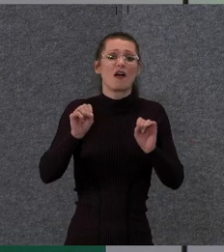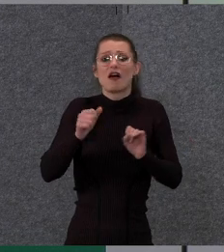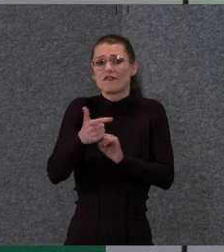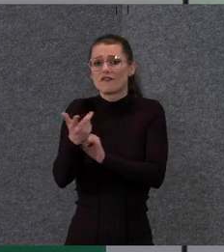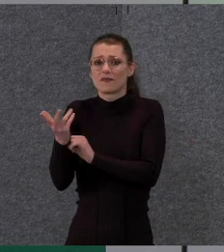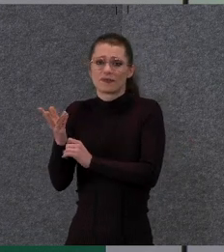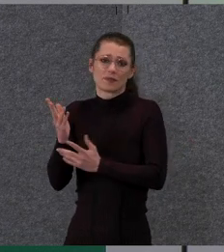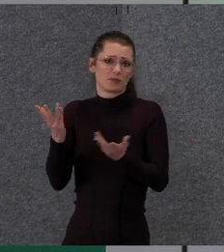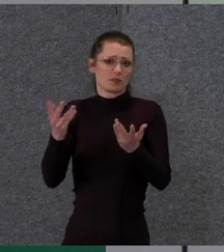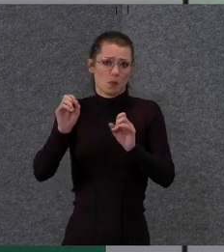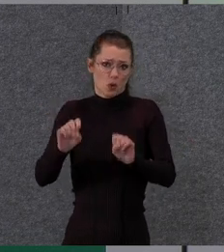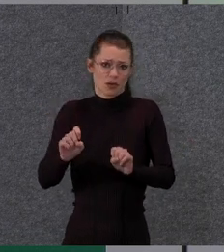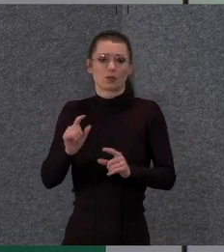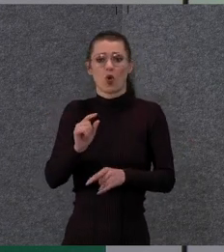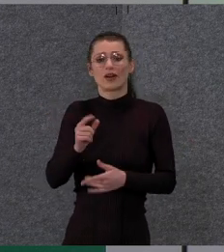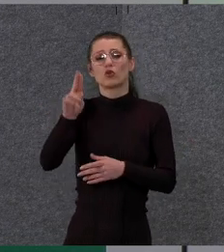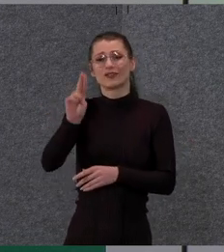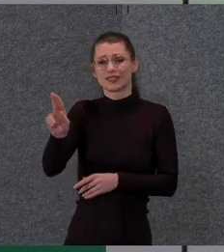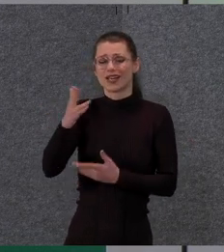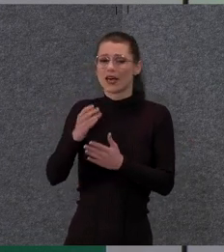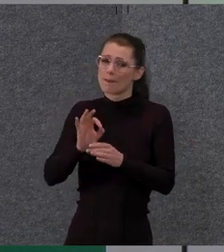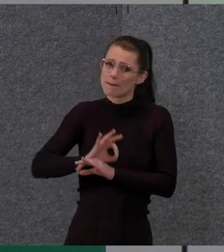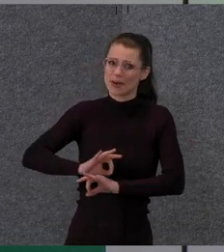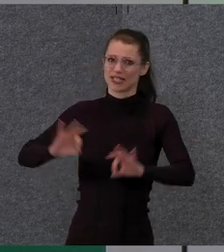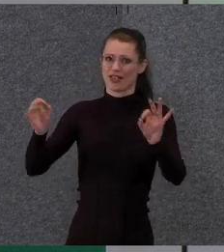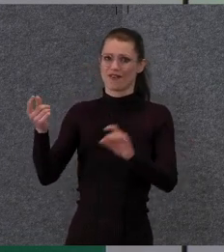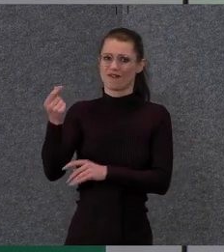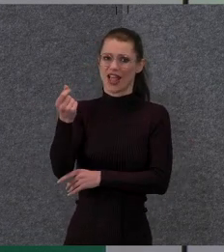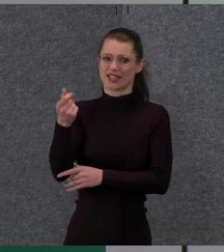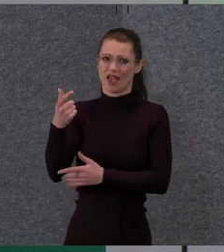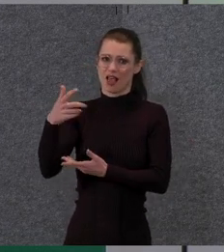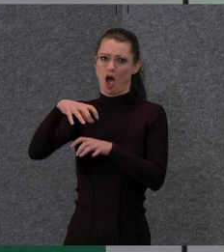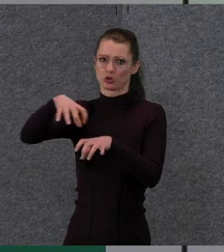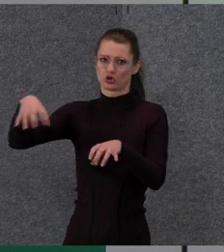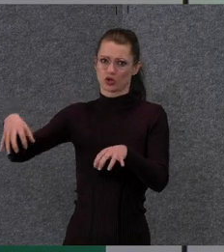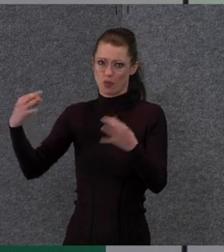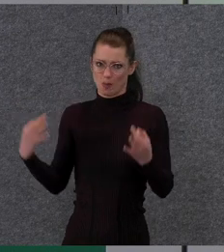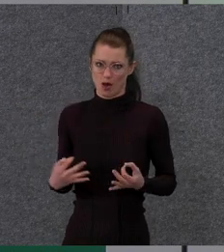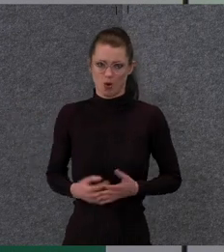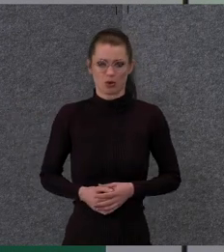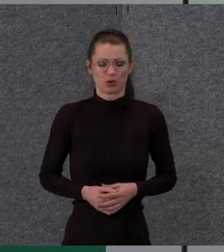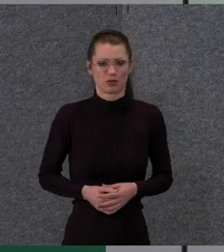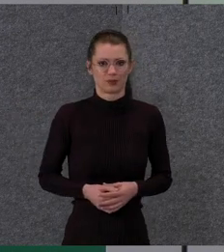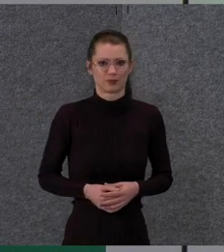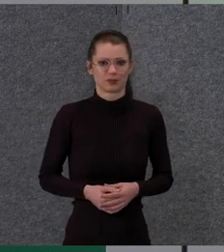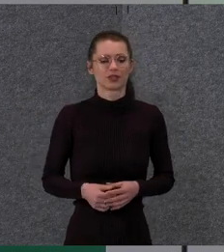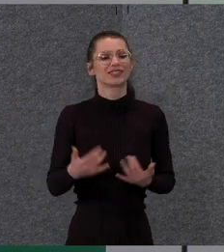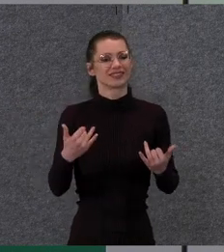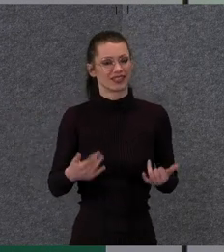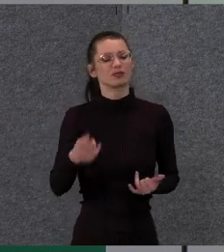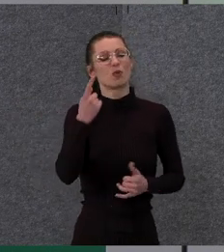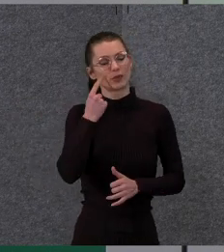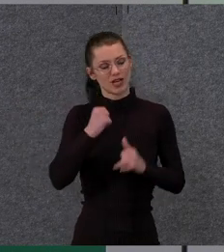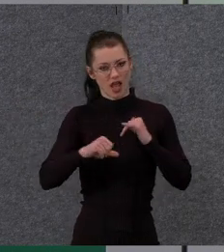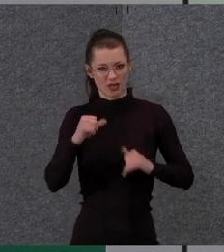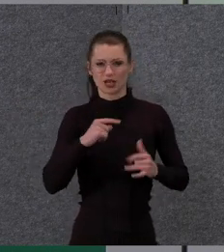muss natürlich eine bessere finanzielle Ausstattung der Universitäten da sein. Und mittlerweile gibt es leider die Idee, dass man